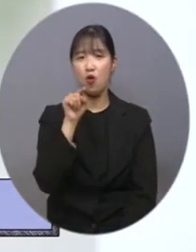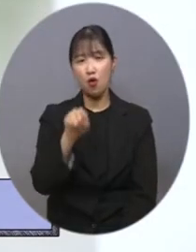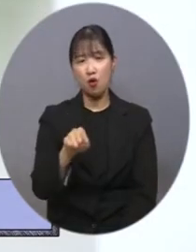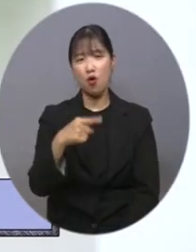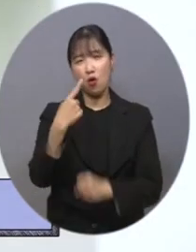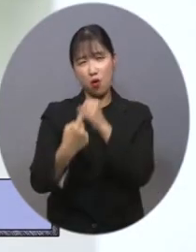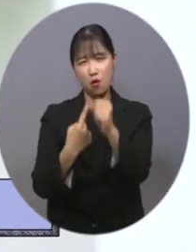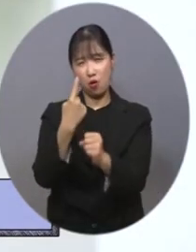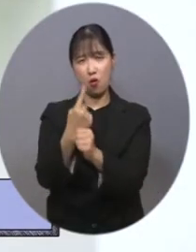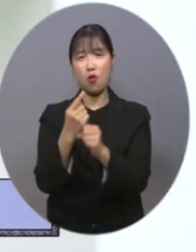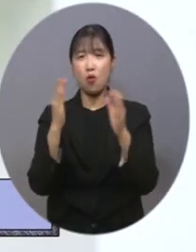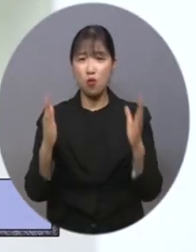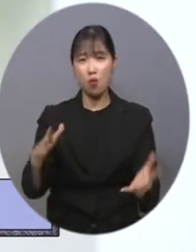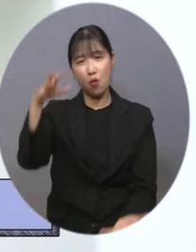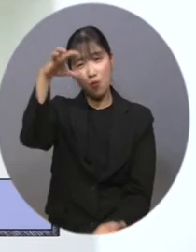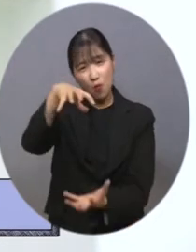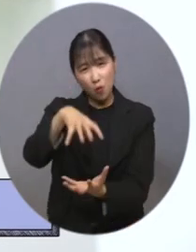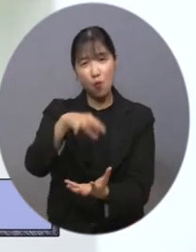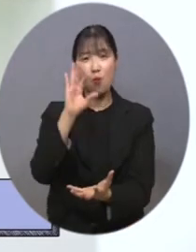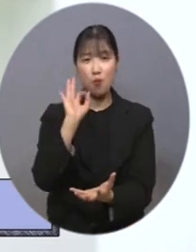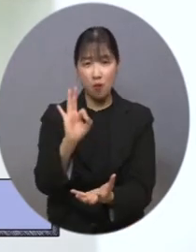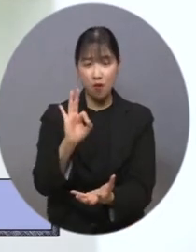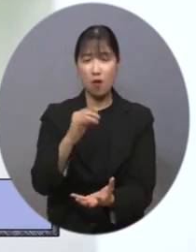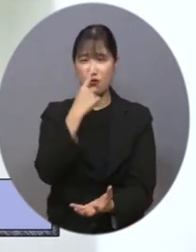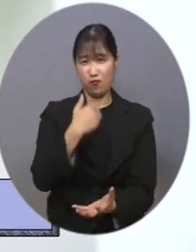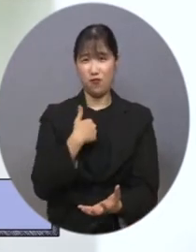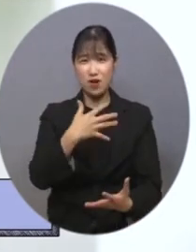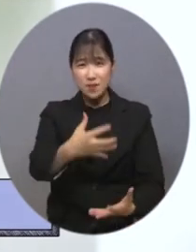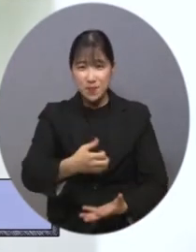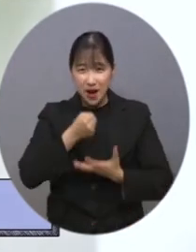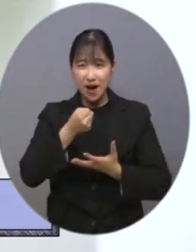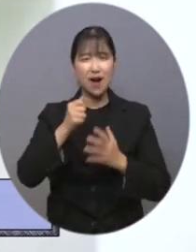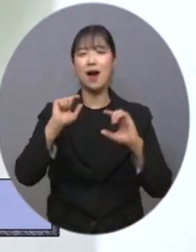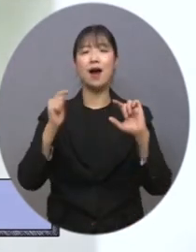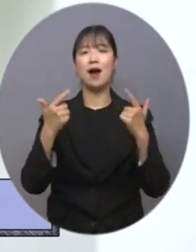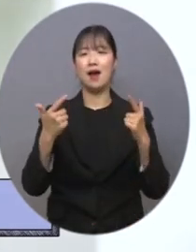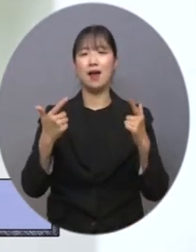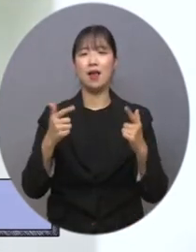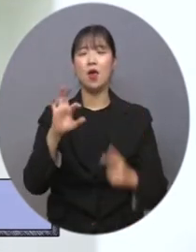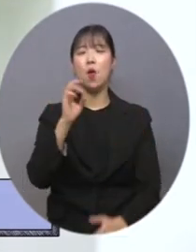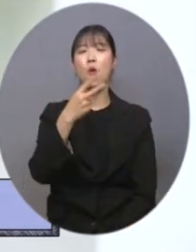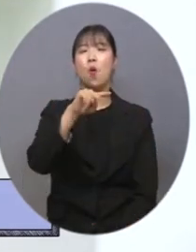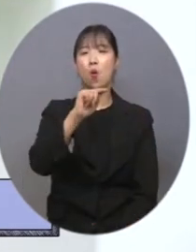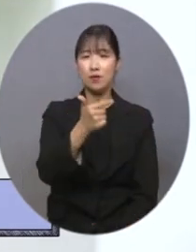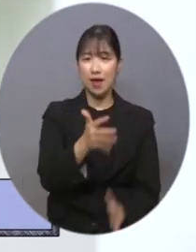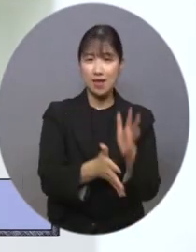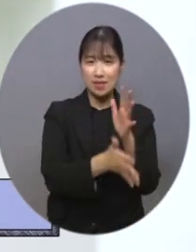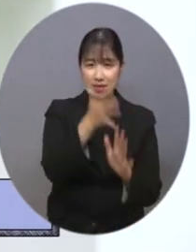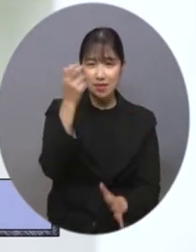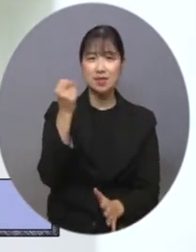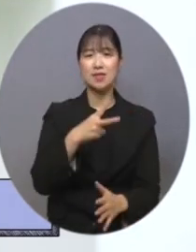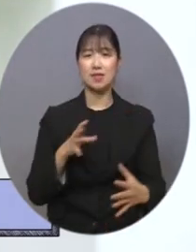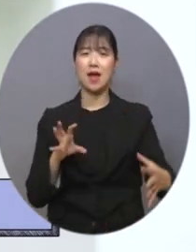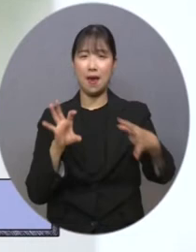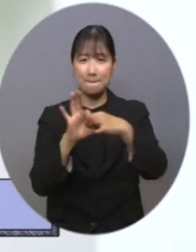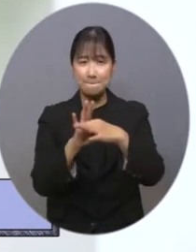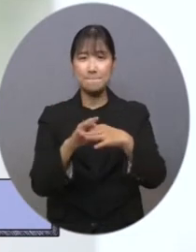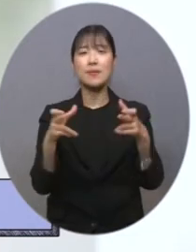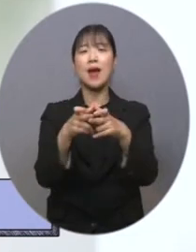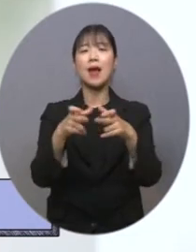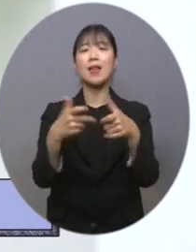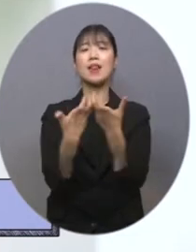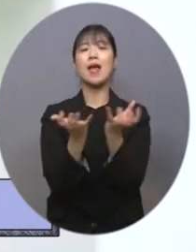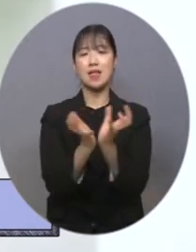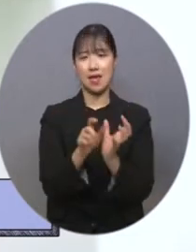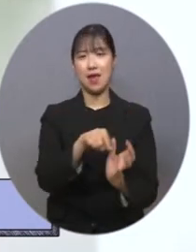연간 모임 비용을 저희들이, 저희도 비용 쓰지 않고, 오산시하고 제비해서 지금 오산시의 장애인